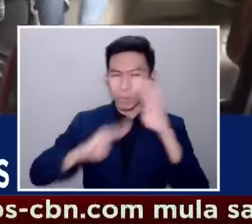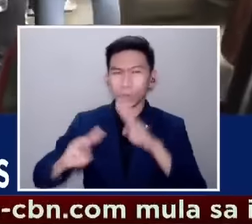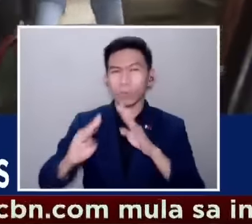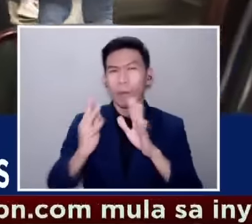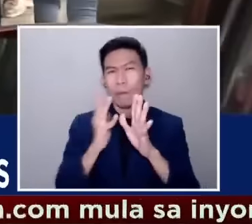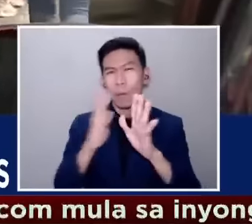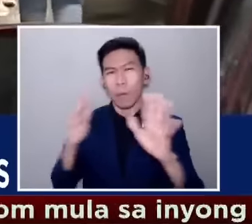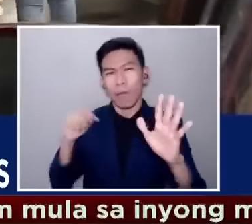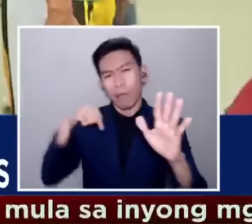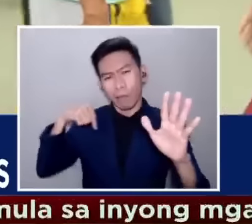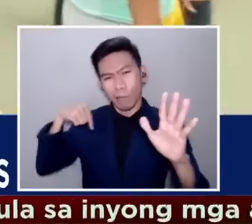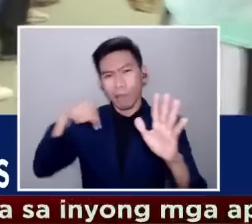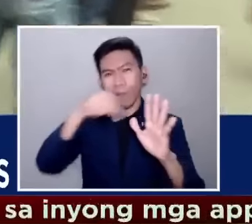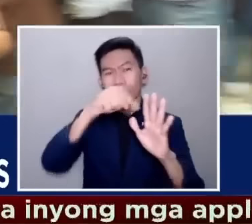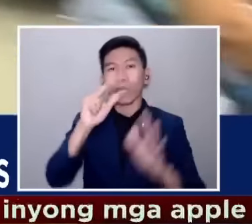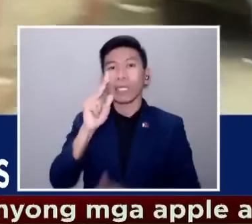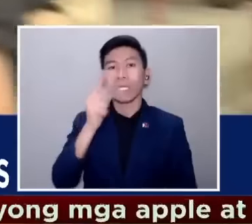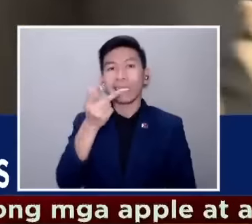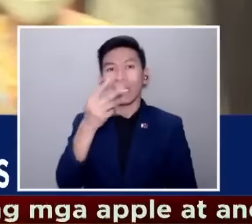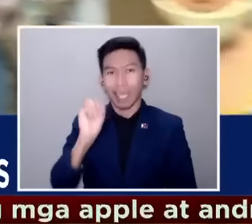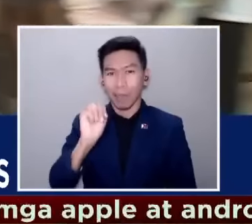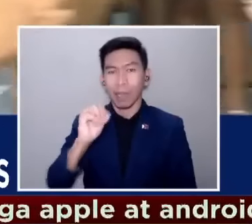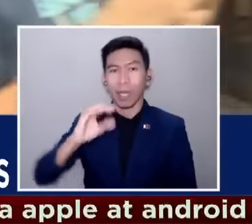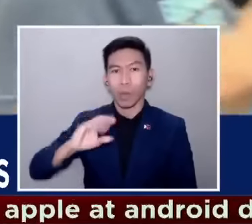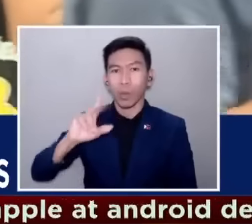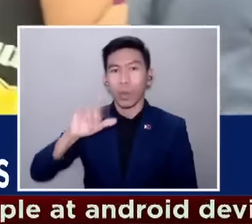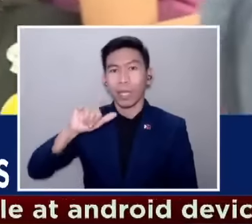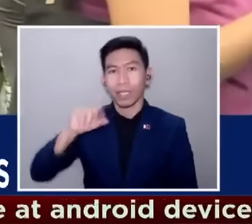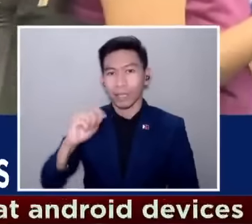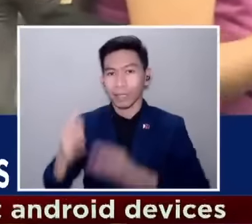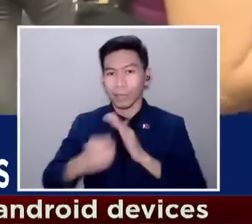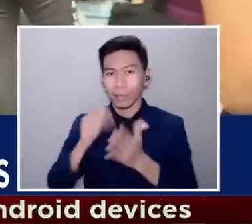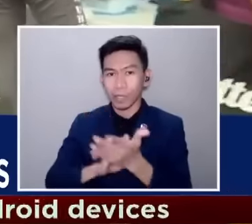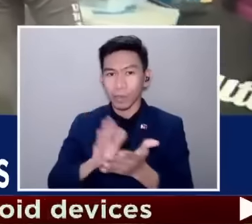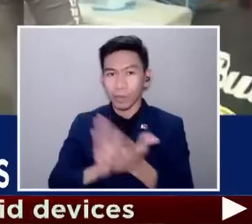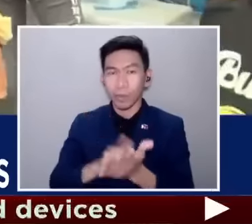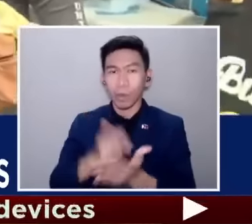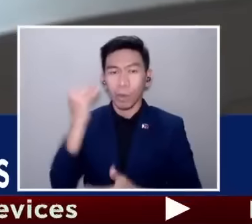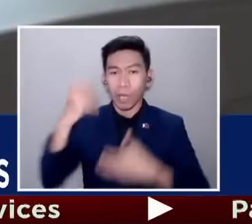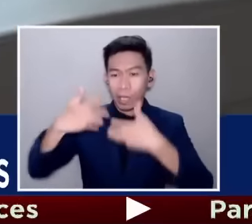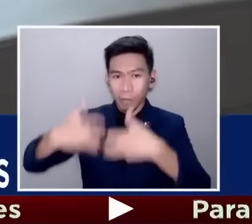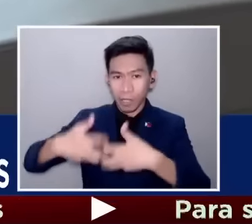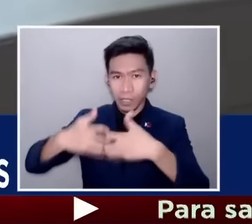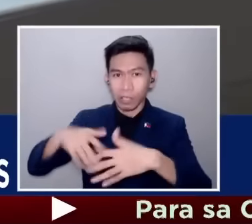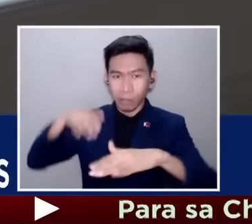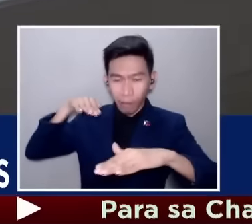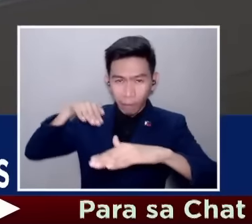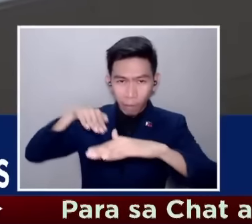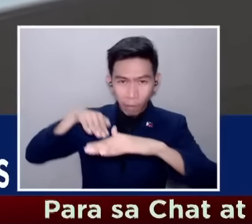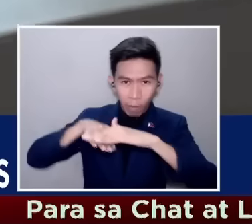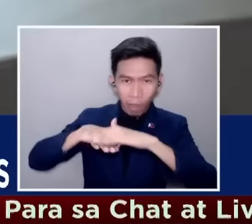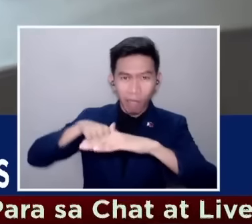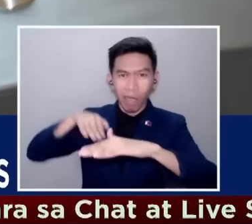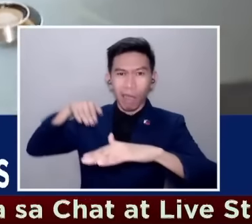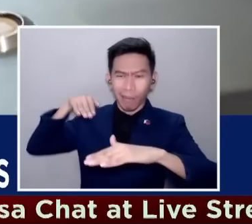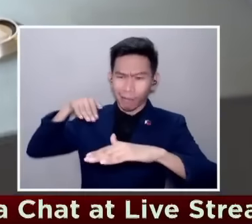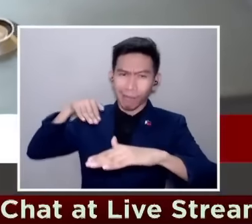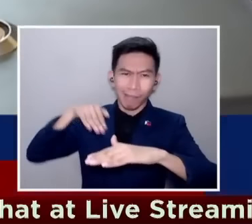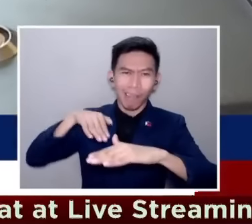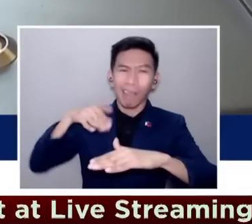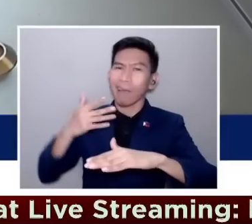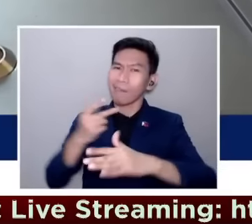Kulyat Elementary School dahil sa mga VCM na iniluluwa ang mga balota. Ginawa na ng paraan, pinapahinga